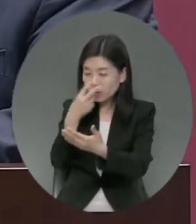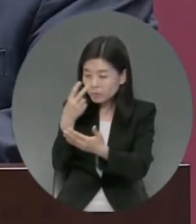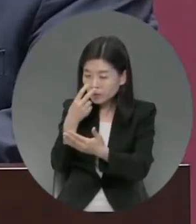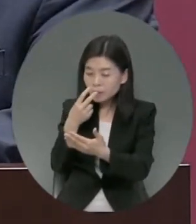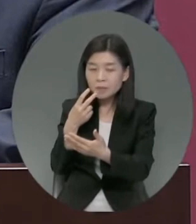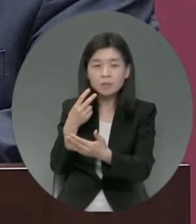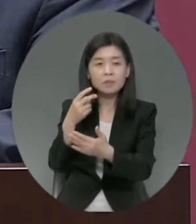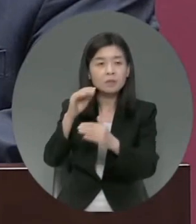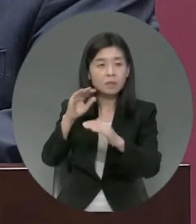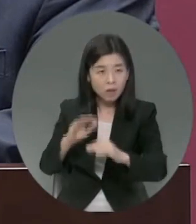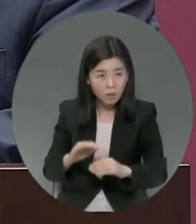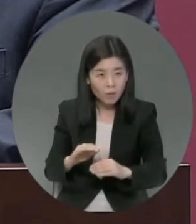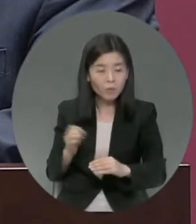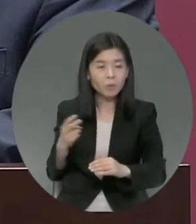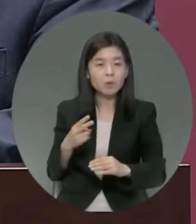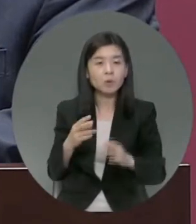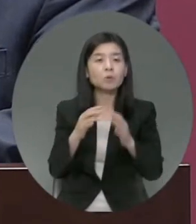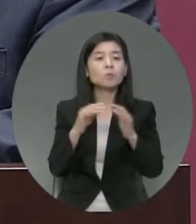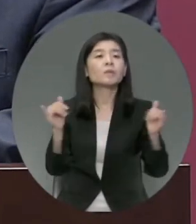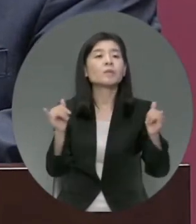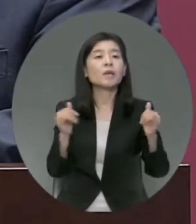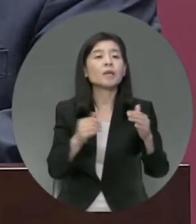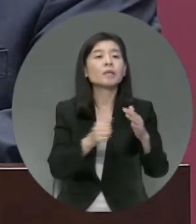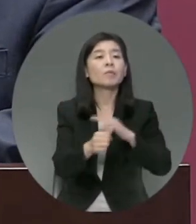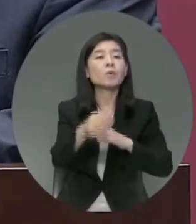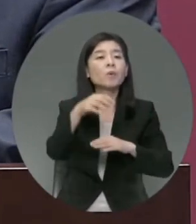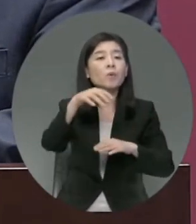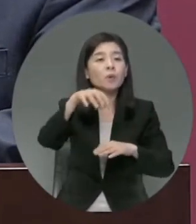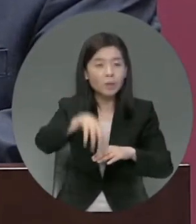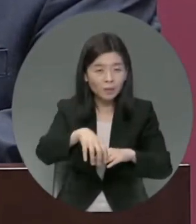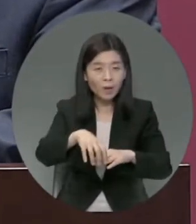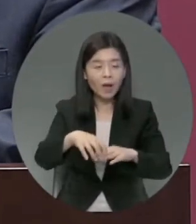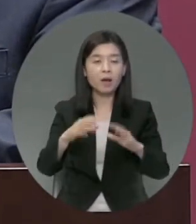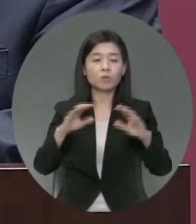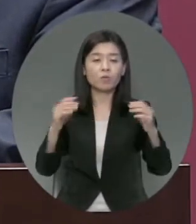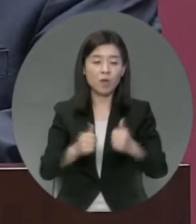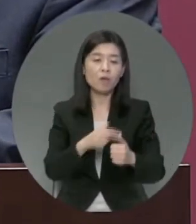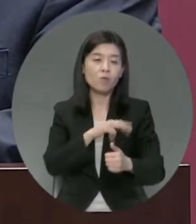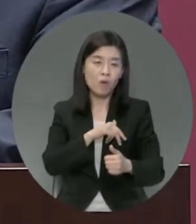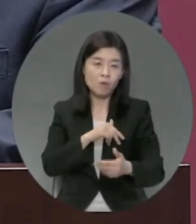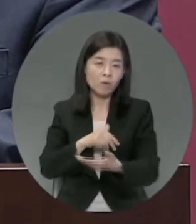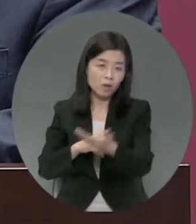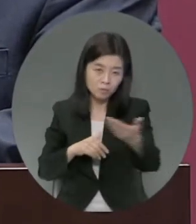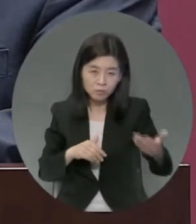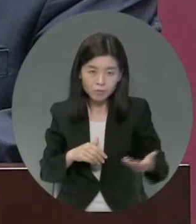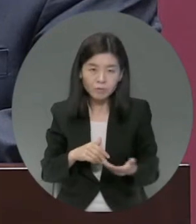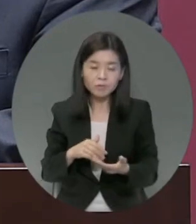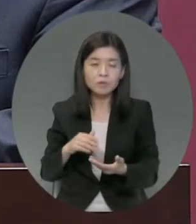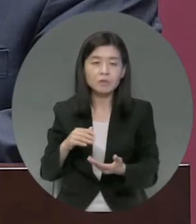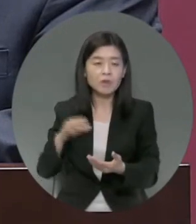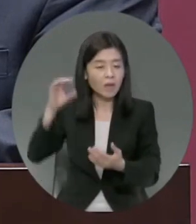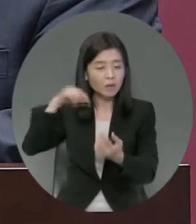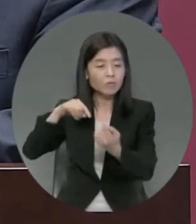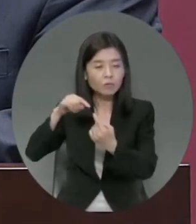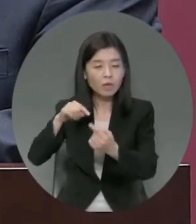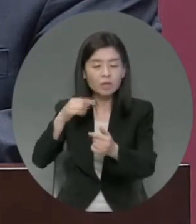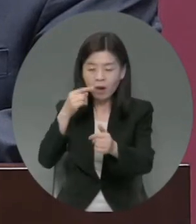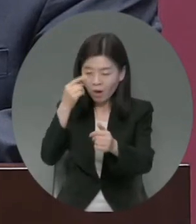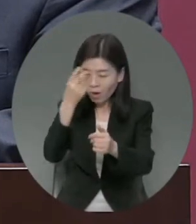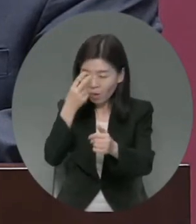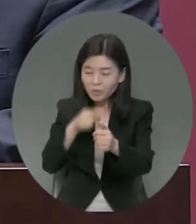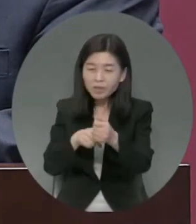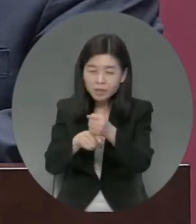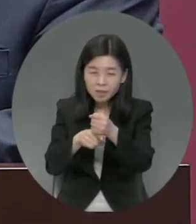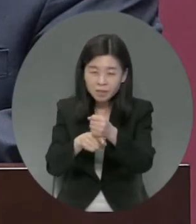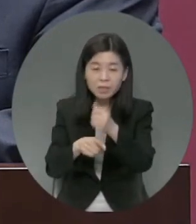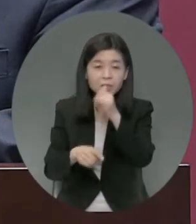국민의 대표인 그 의원님들의 마지막 검증이 있다고 생각합니다. 그런데 이분들이 언론의